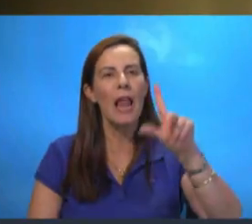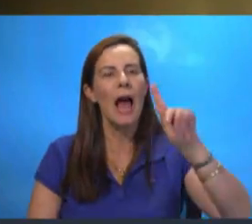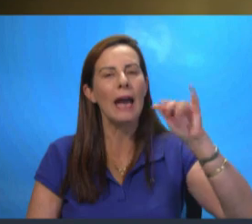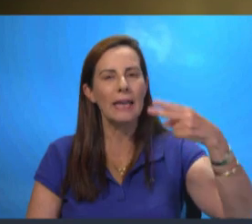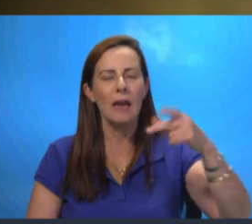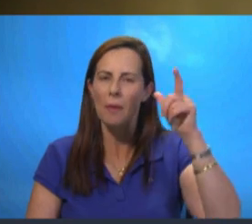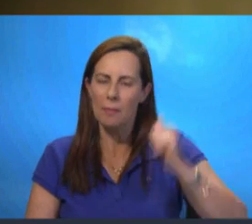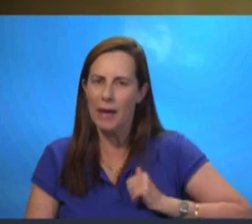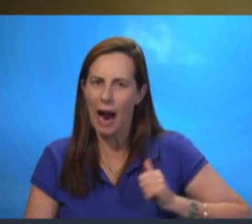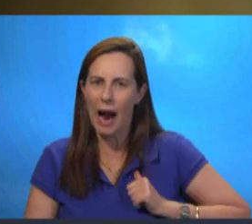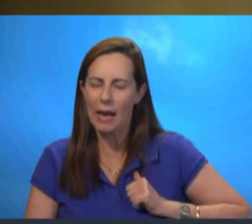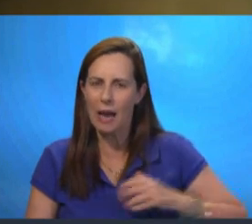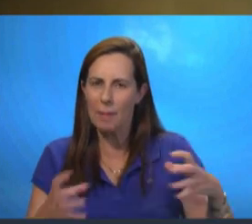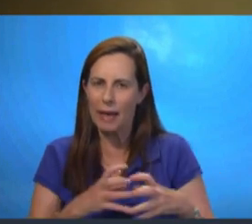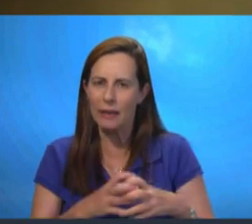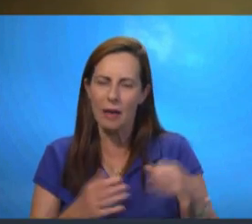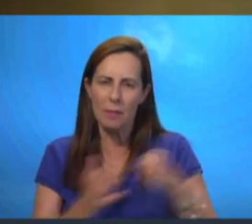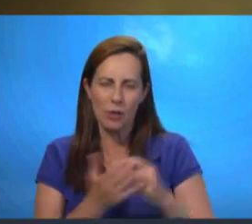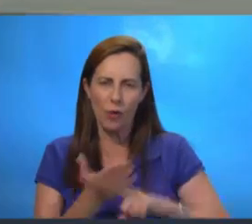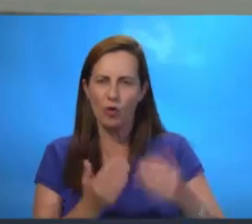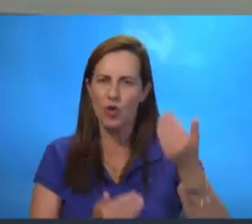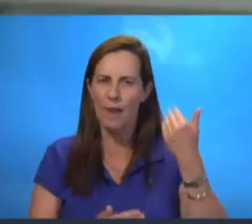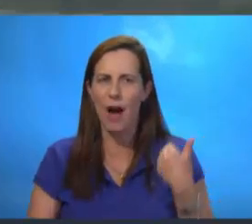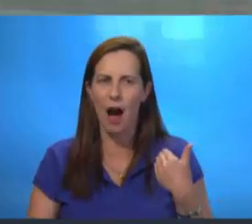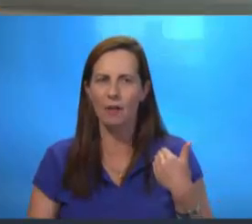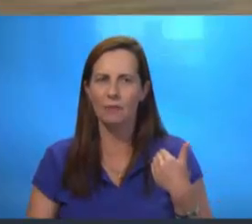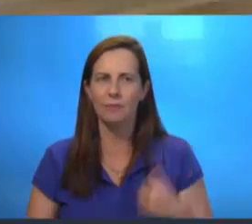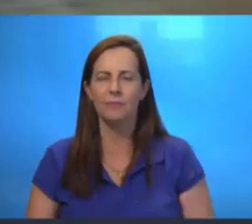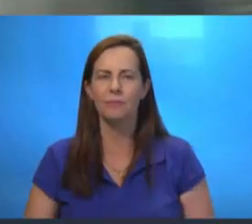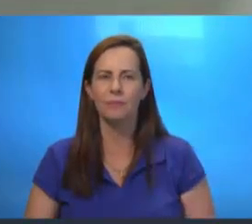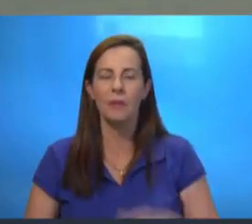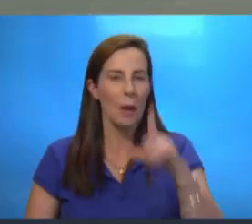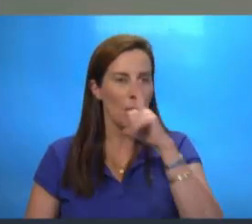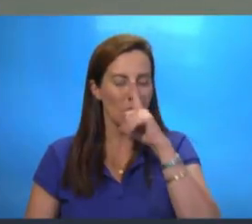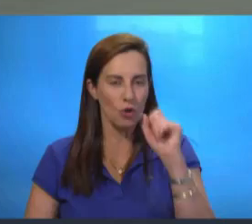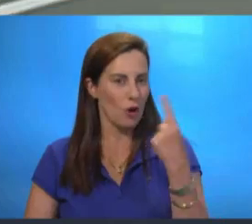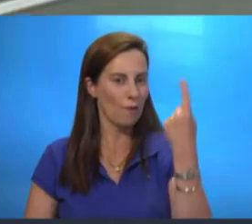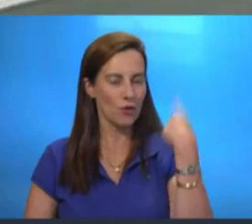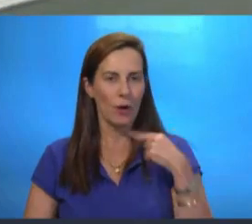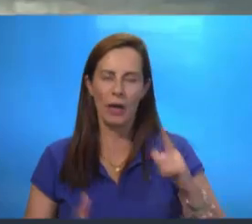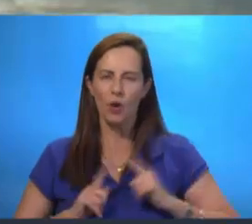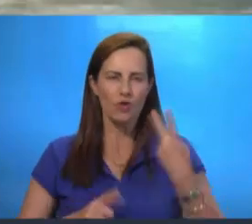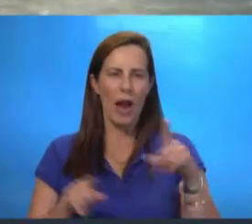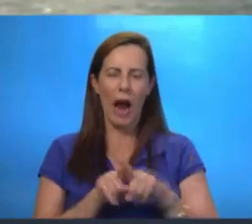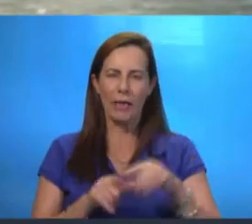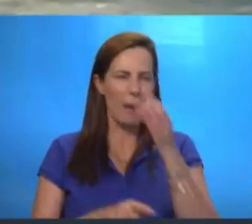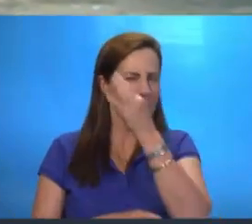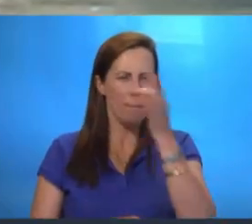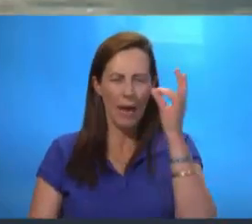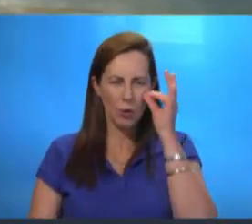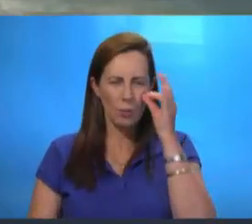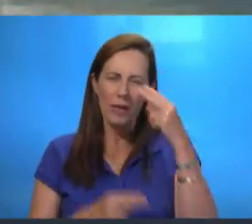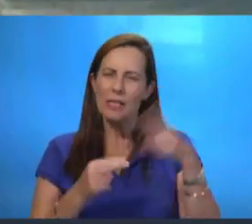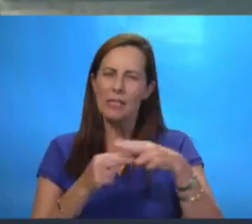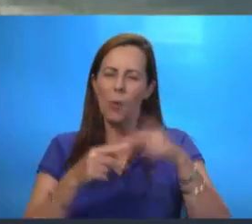מלוחם ביחידה מובחרת בסוף החודש שעבר. ביום ראשון בשבוע שעבר המתינו 2 אחים בדואים מהיישוב לקיה סמוך